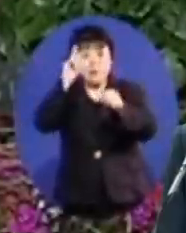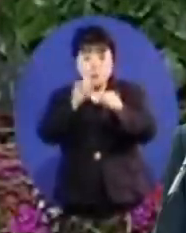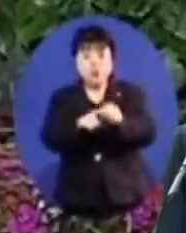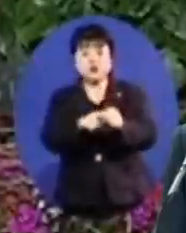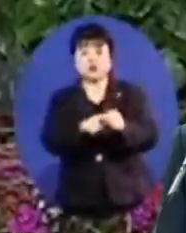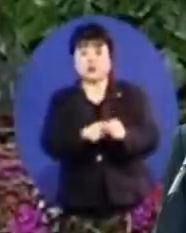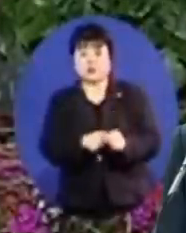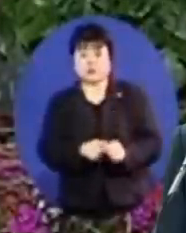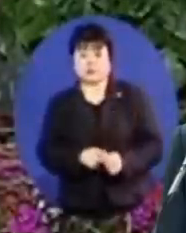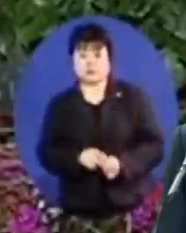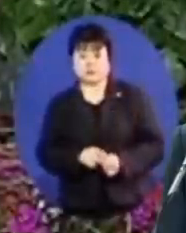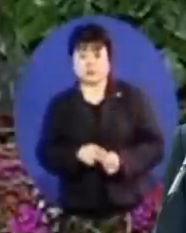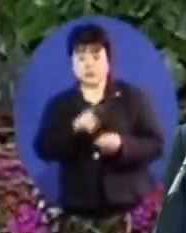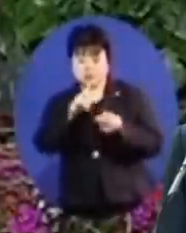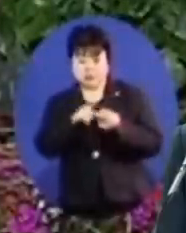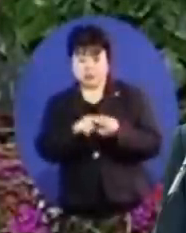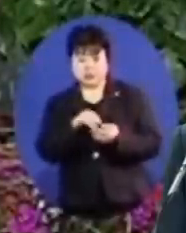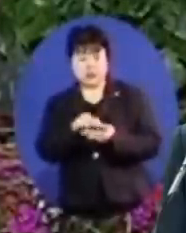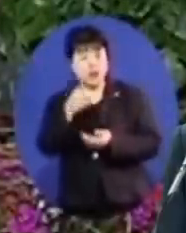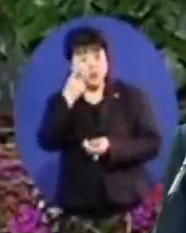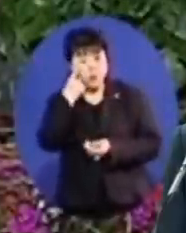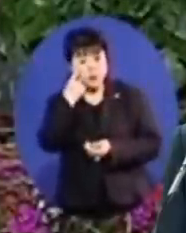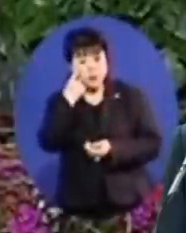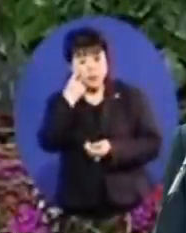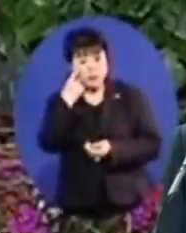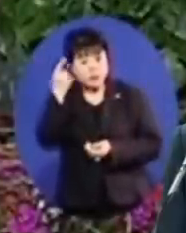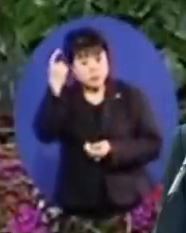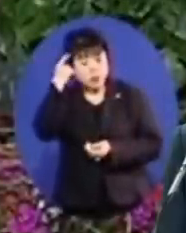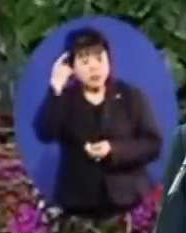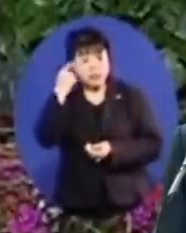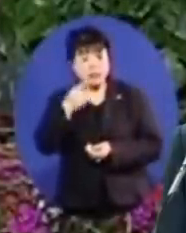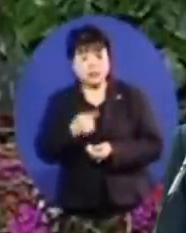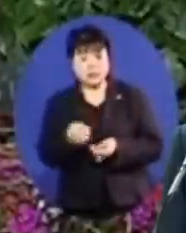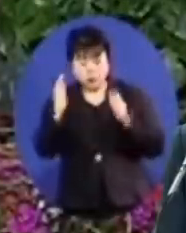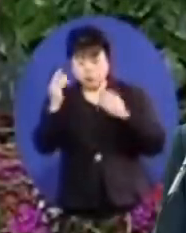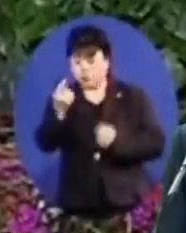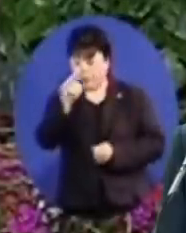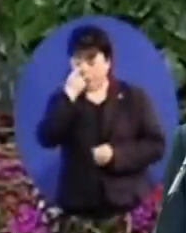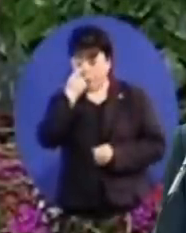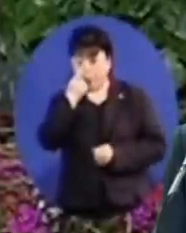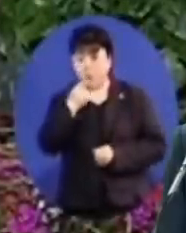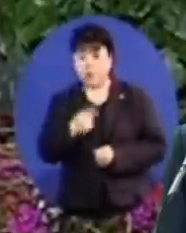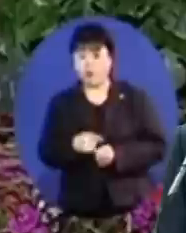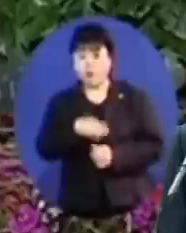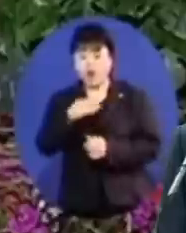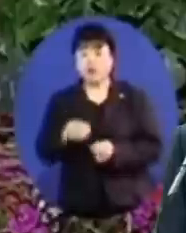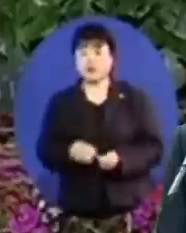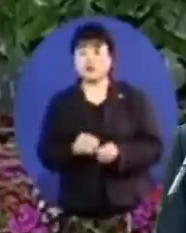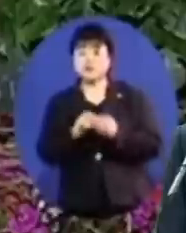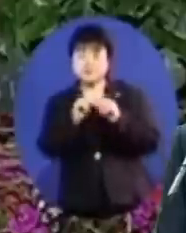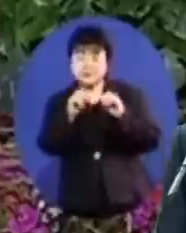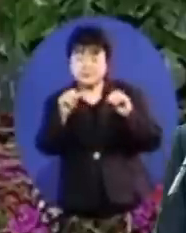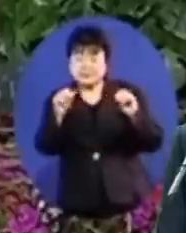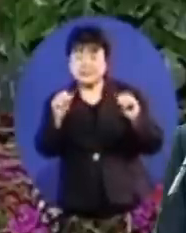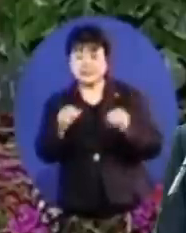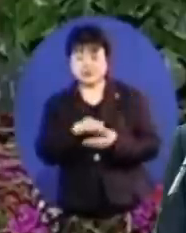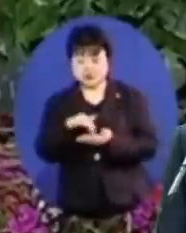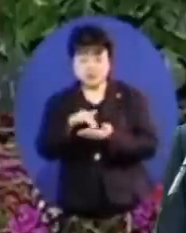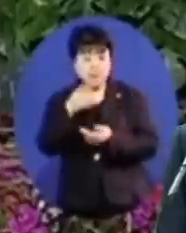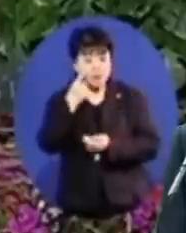대해 조사했는데 그 결과는 이렇습니다. 지능지수, 학력, 성장 배경 등이 비슷한 사람들을 대상으로 조사한